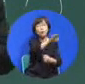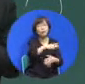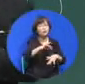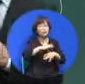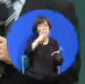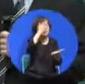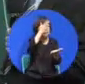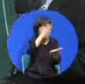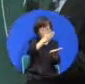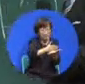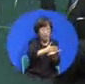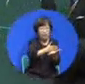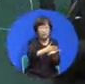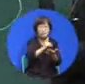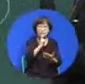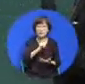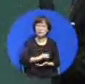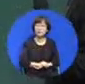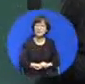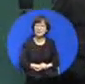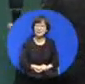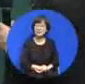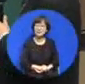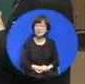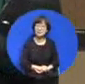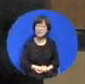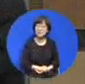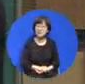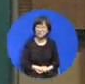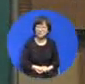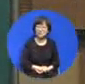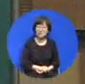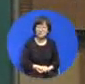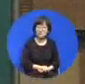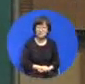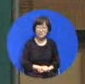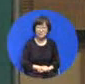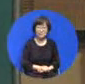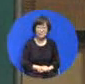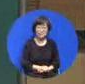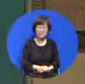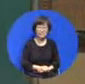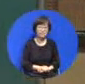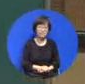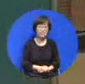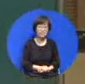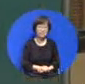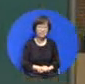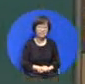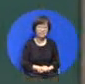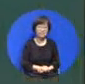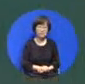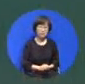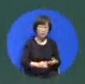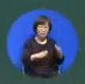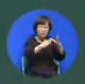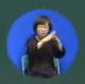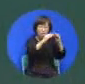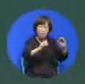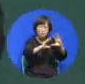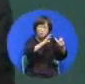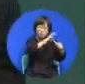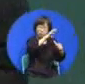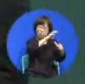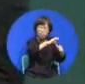says this. This is what I covenanted with you when you came out of Egypt, and my spirit remains among you. Do not fear. 애굽에서 뭐 있었습니까? What